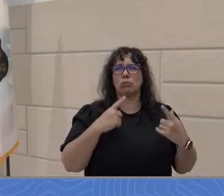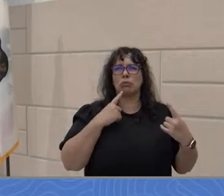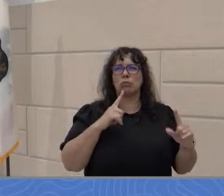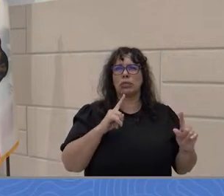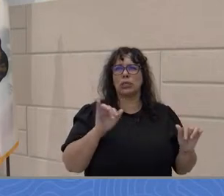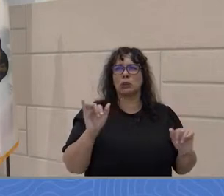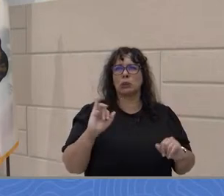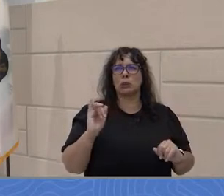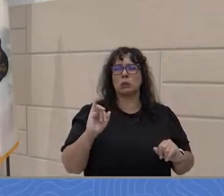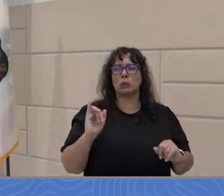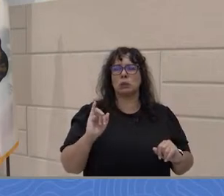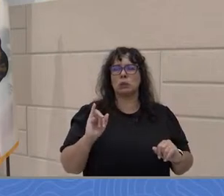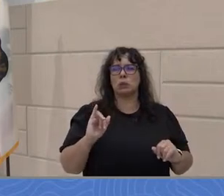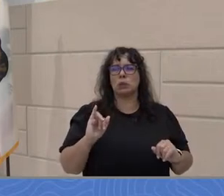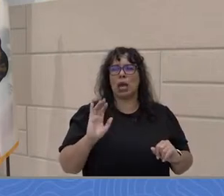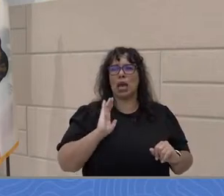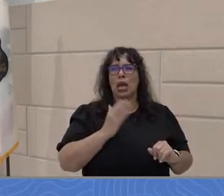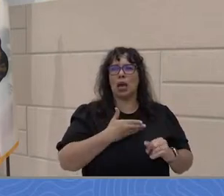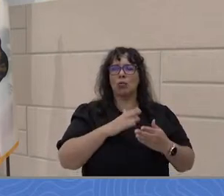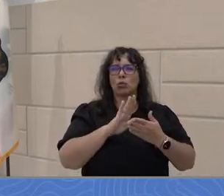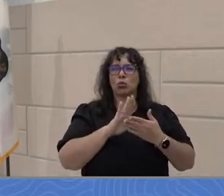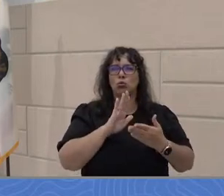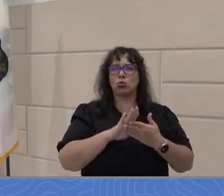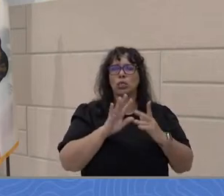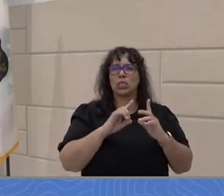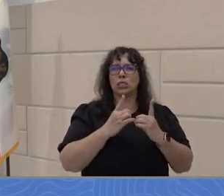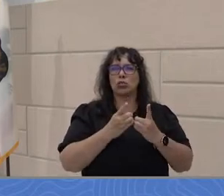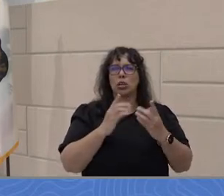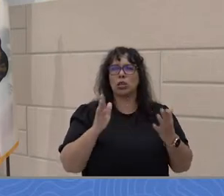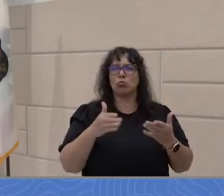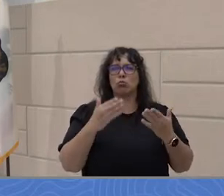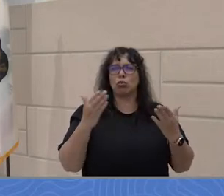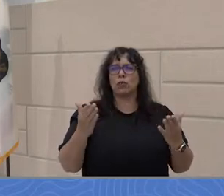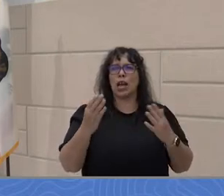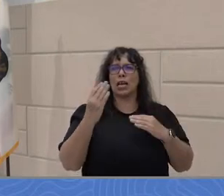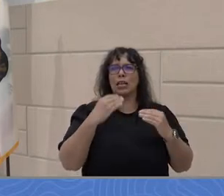ការជាប់រវល់ណាស់ដើម្បីប្រឹងប្រែងធ្វើការងារសម្រាប់ទិញម្ហូបដាក់នៅក្នុងផ្ទះ